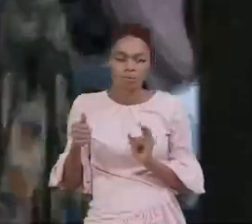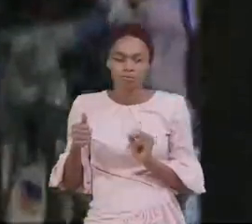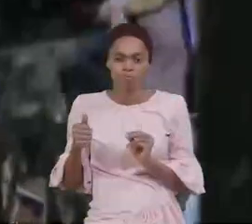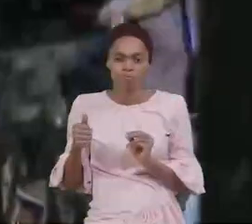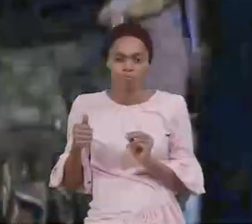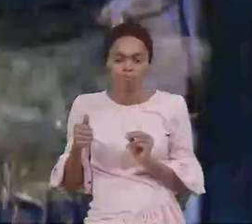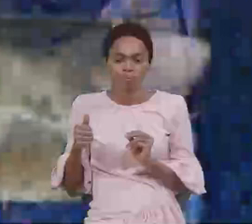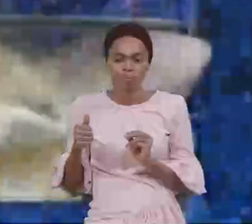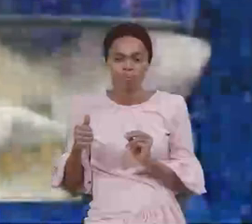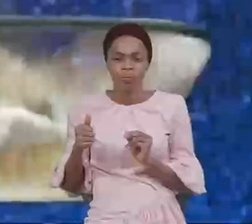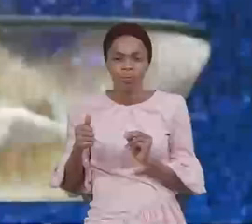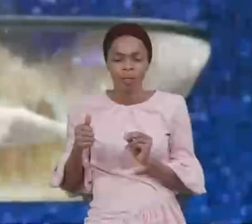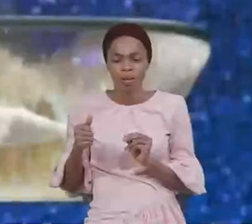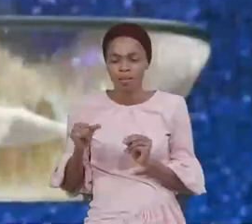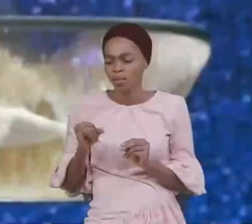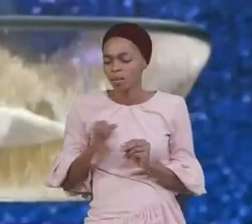que j'ai tant fait,